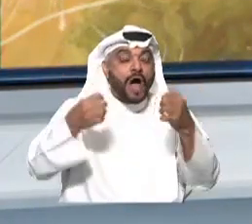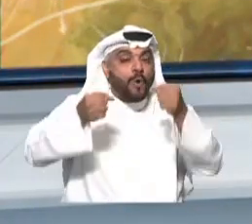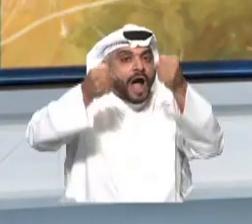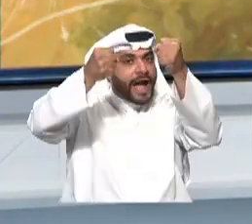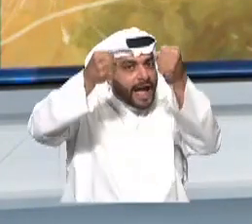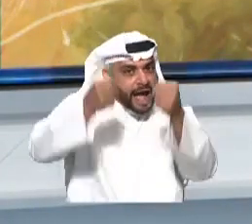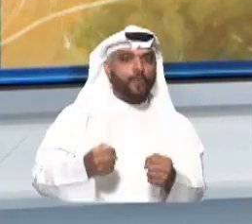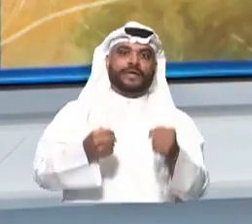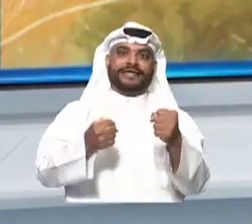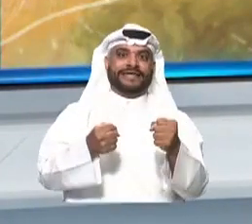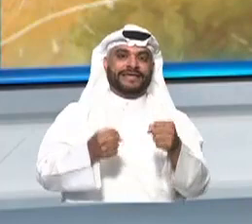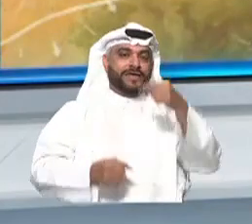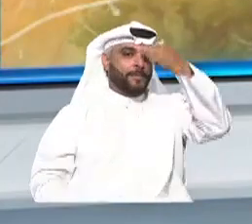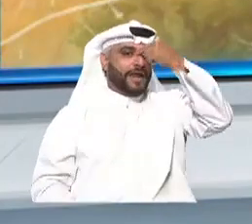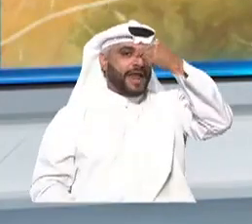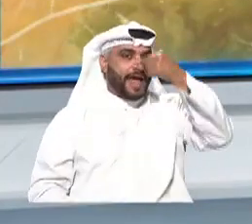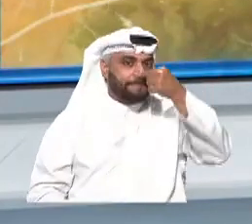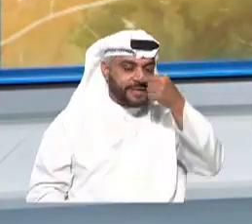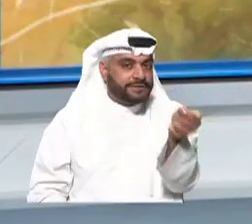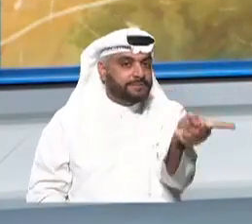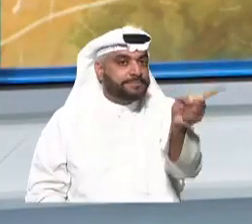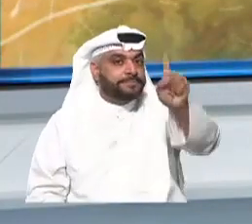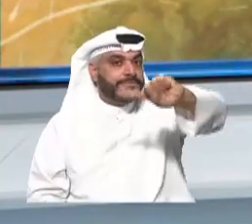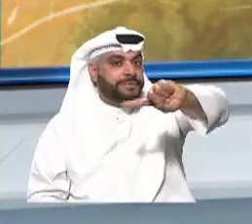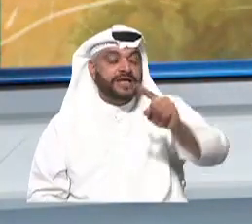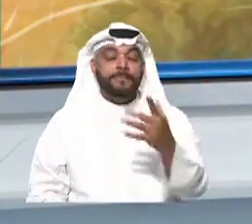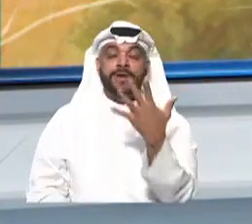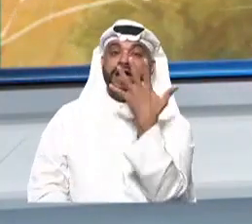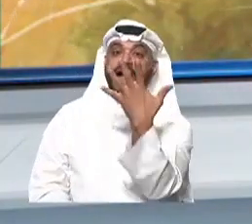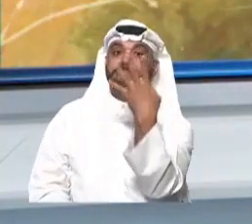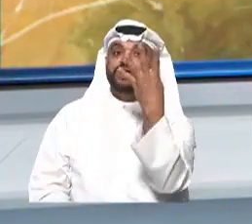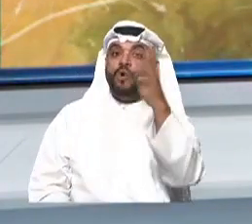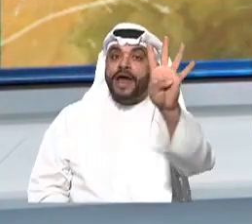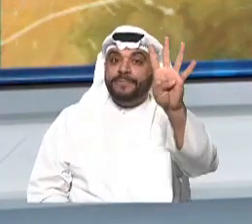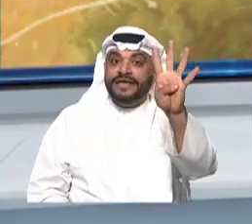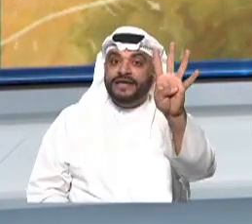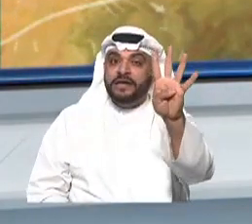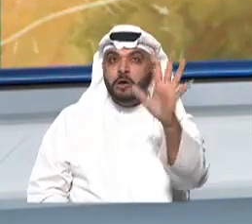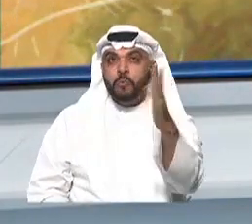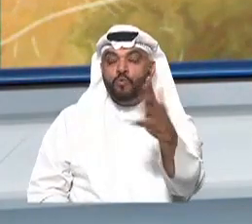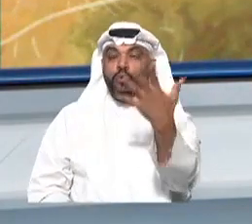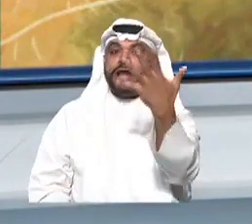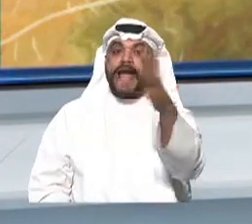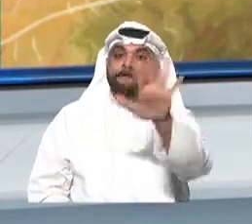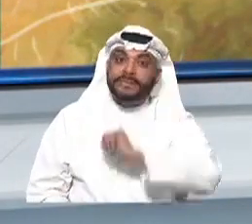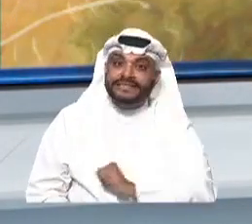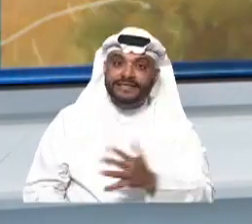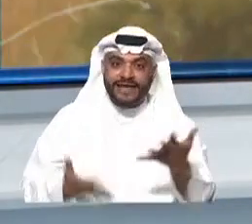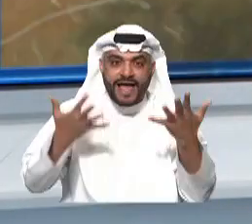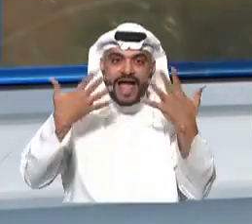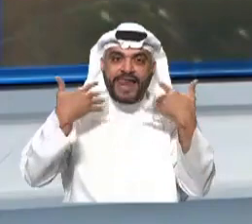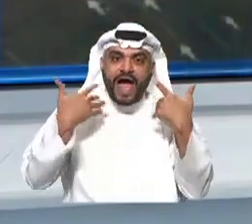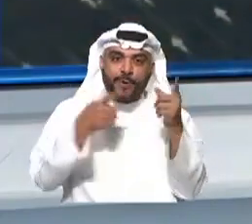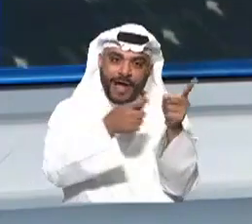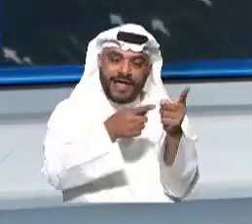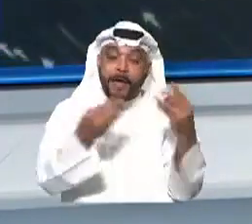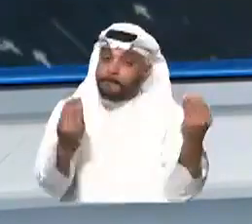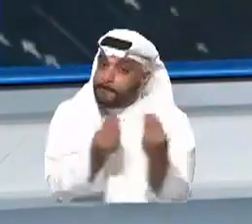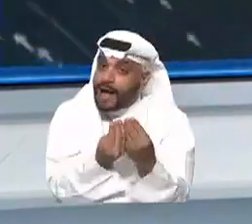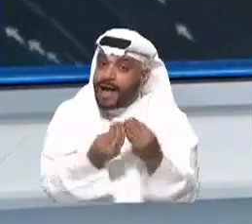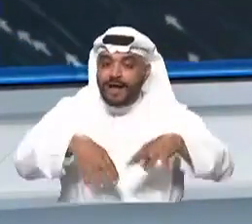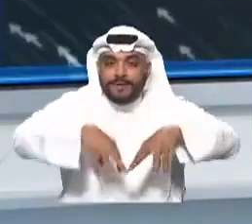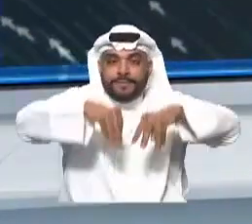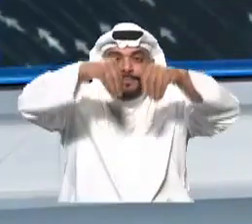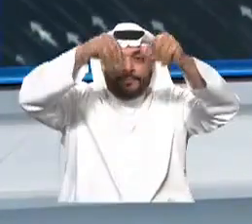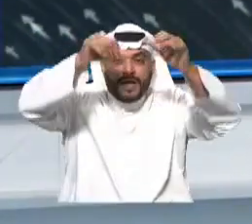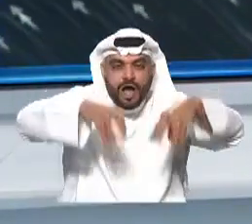الشرقية باكر إن شاء الله توصل سرعتها إلى 45 كيلومتر في الساعة مع فرص للغبار. أما الأجواء